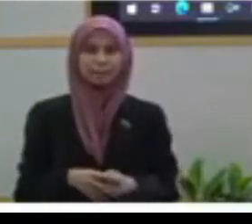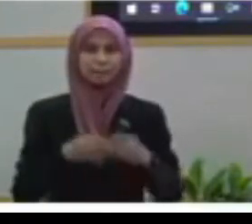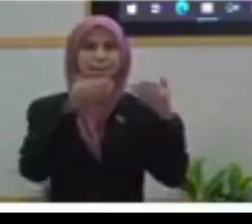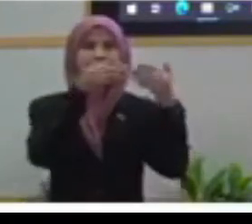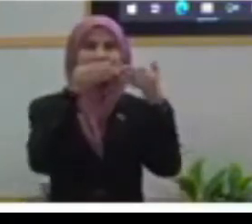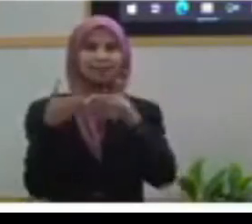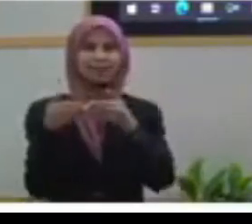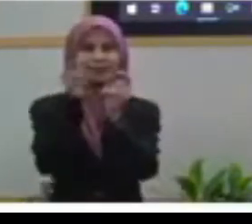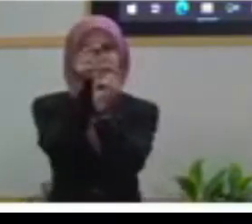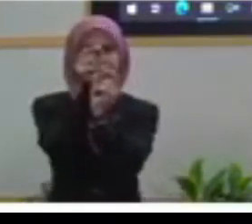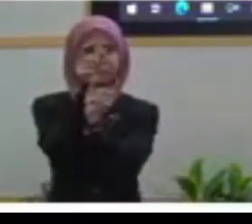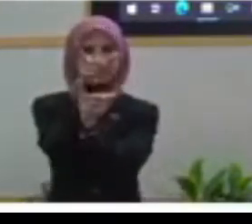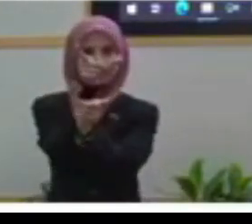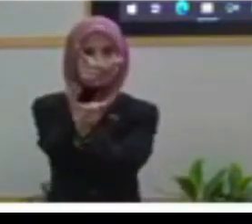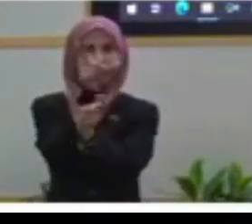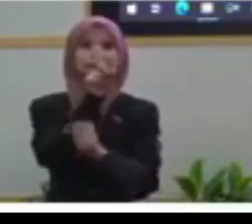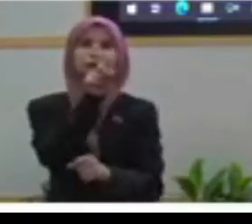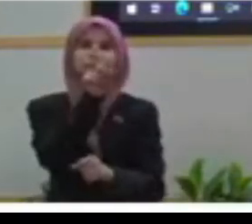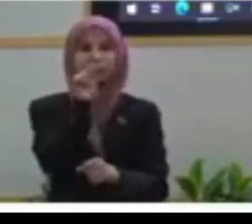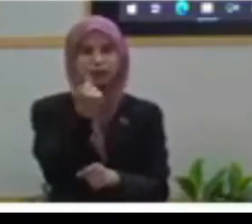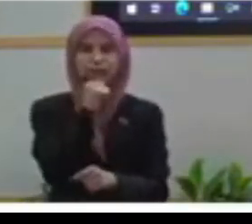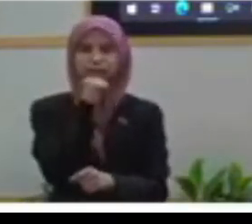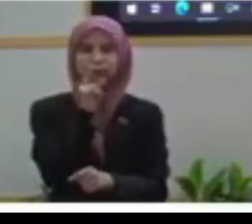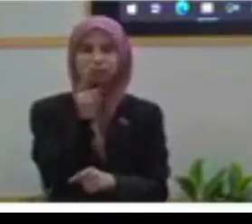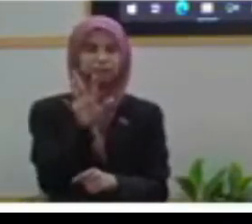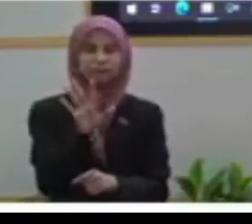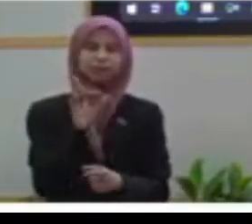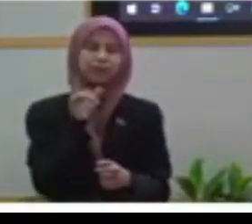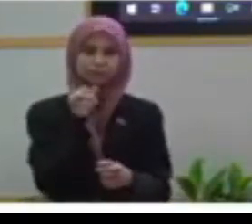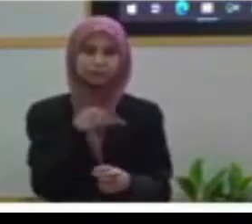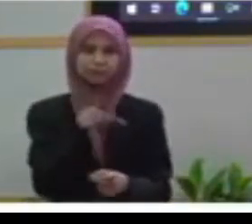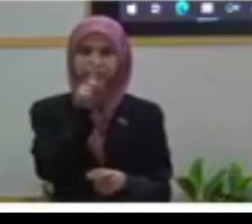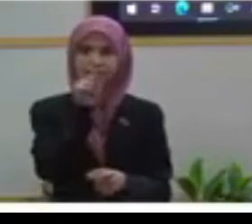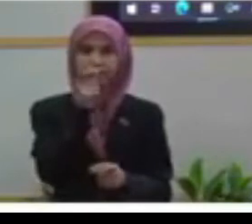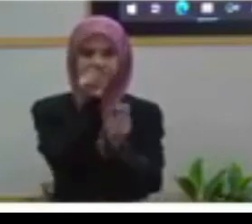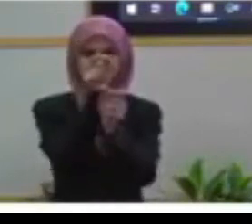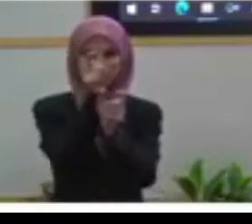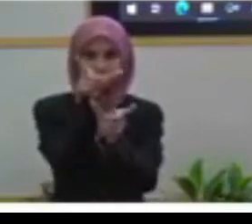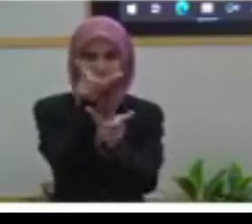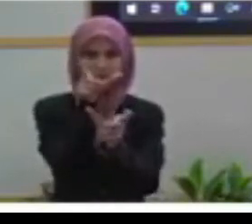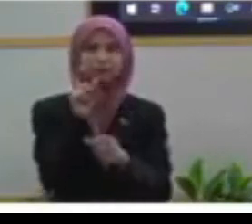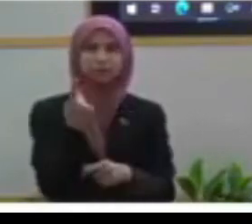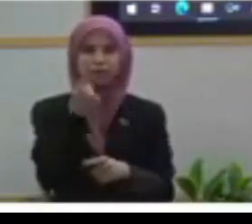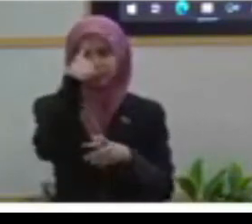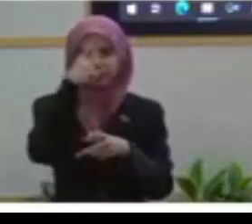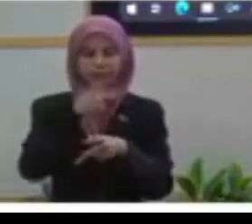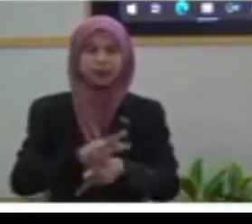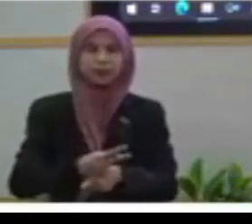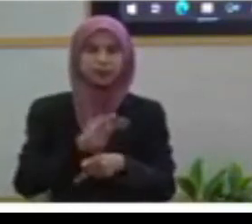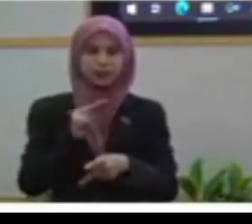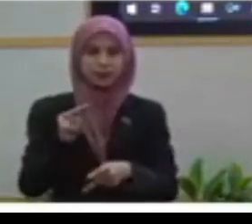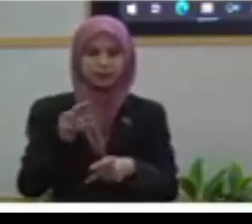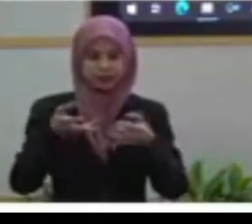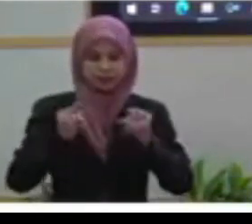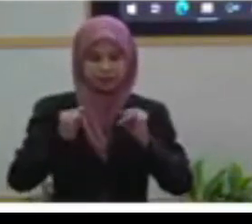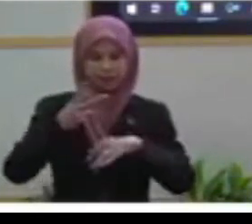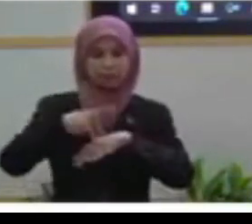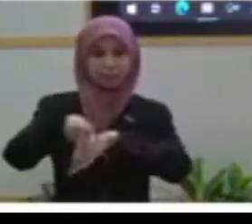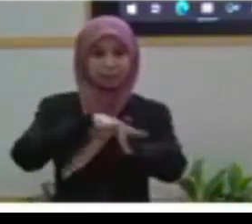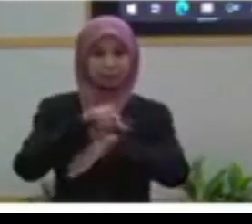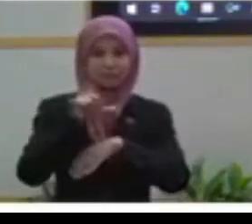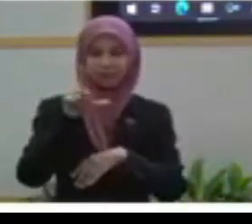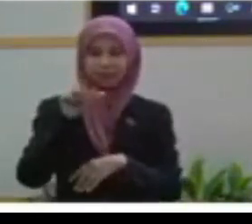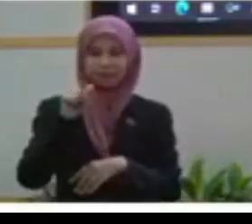satu alamat saja. Saya ingat ini kita mungkin lepas ni kita betulkan lagi sebab public tak tahu. Ini untuk database. Jalan Padang Lalang, Seberang